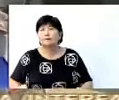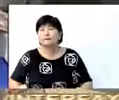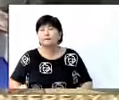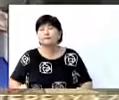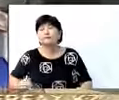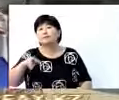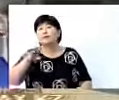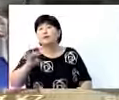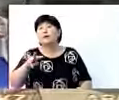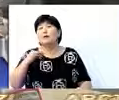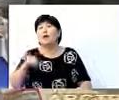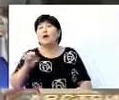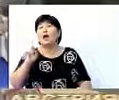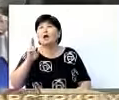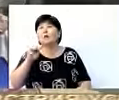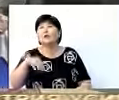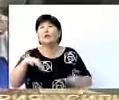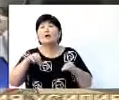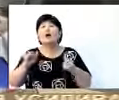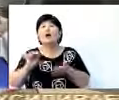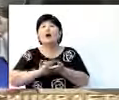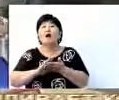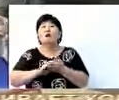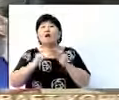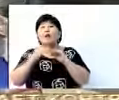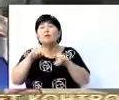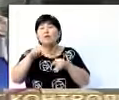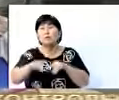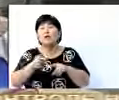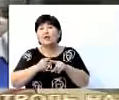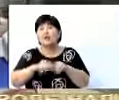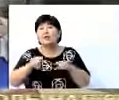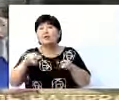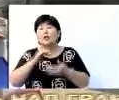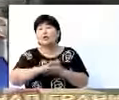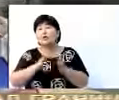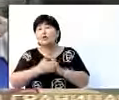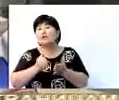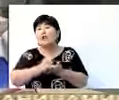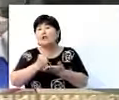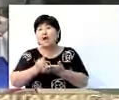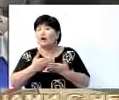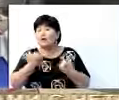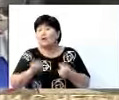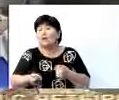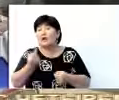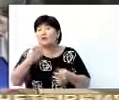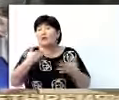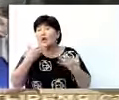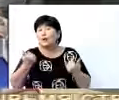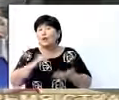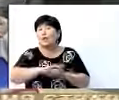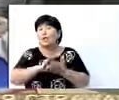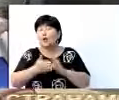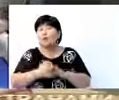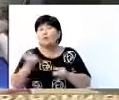В микрорайонах Мирей и Ак-Мечет проверяем автомойки. Цель – разъяснение необходимости заключения трудовых договоров. При выявлении отсутствия договора